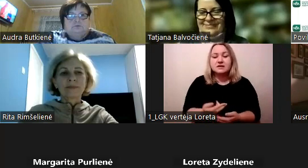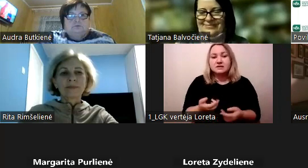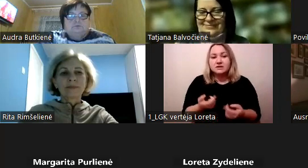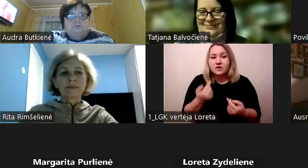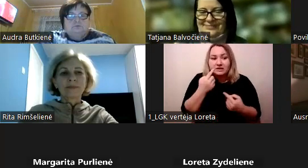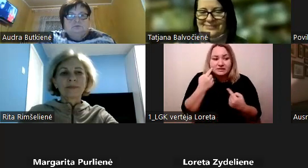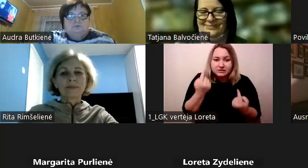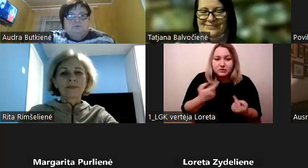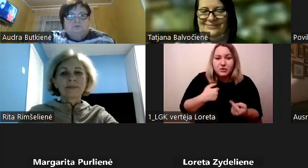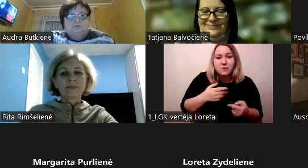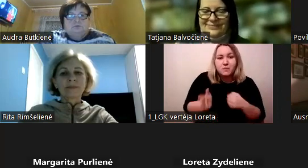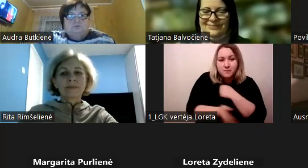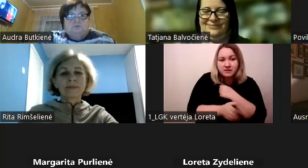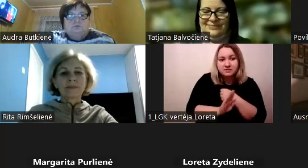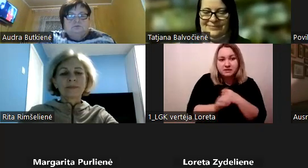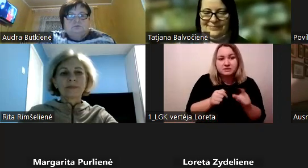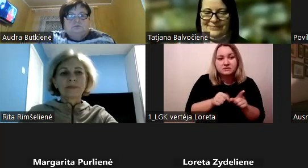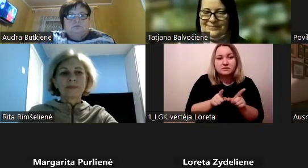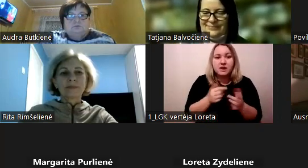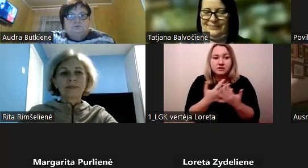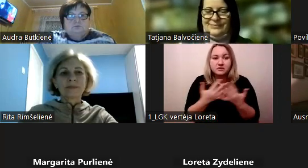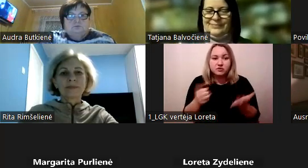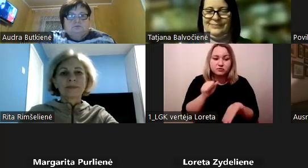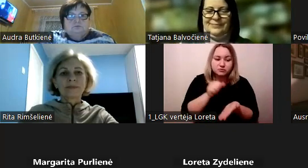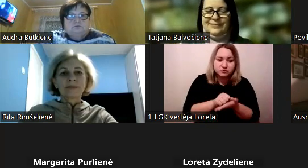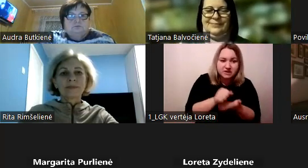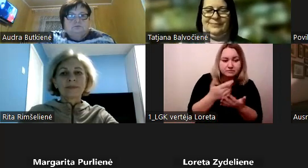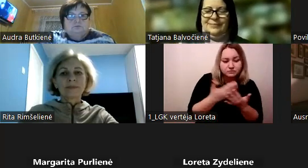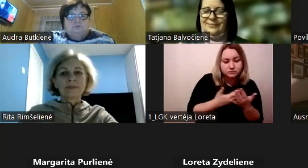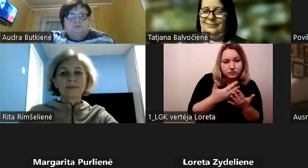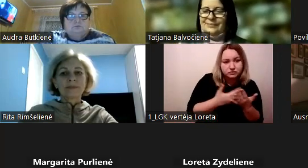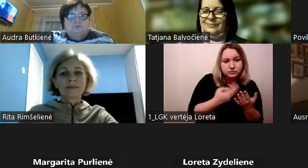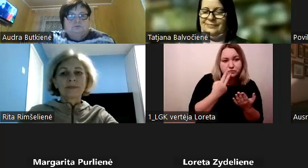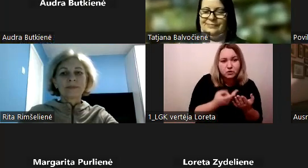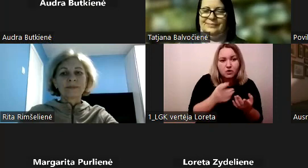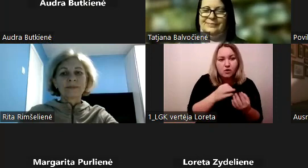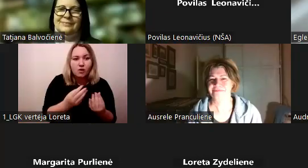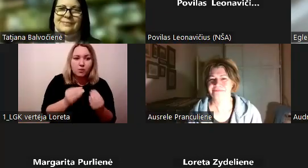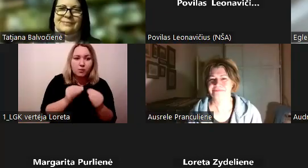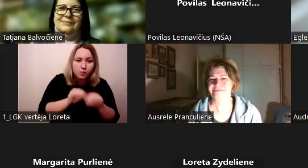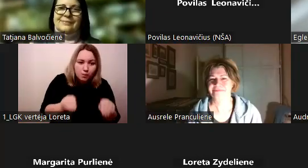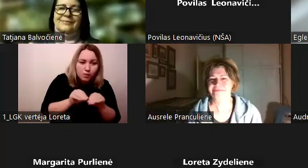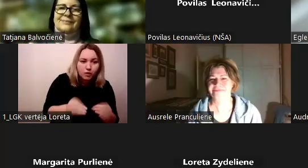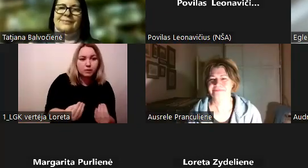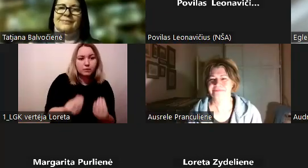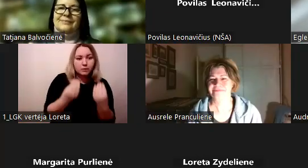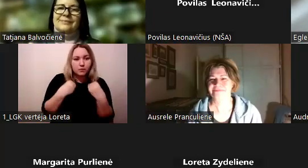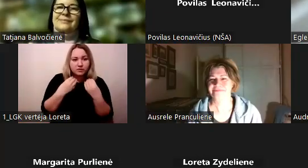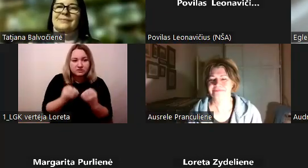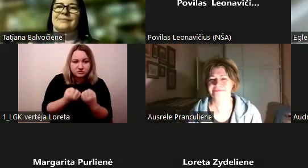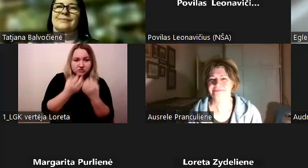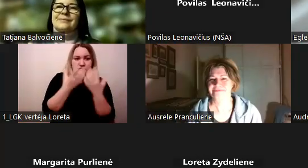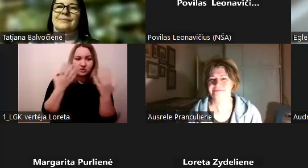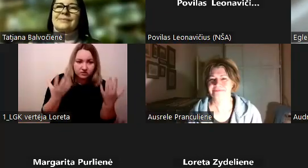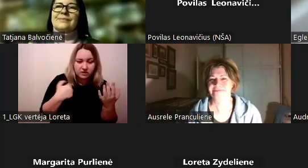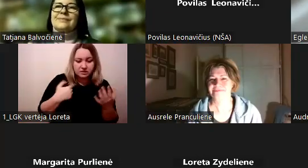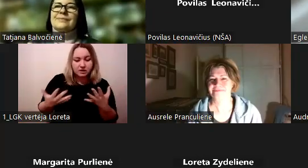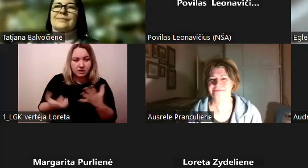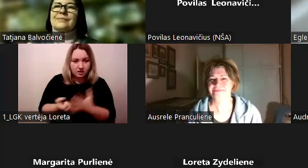bet aš žiūrinėdamas įvairius straipsnius apie mokymą, mokymas, išvietimą, radau